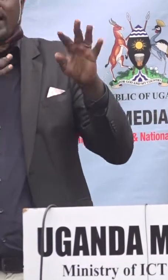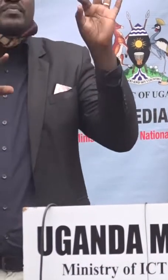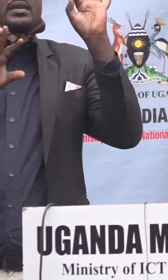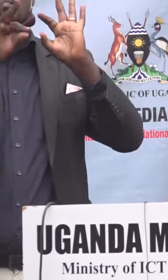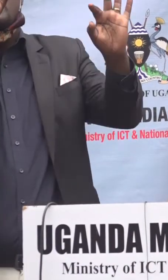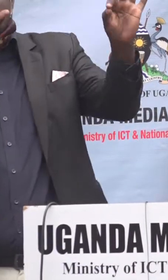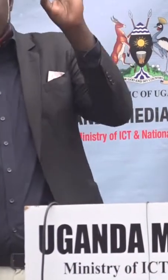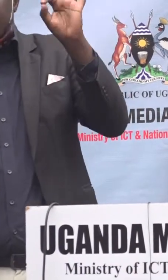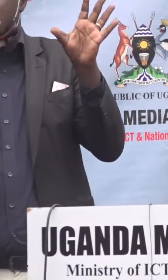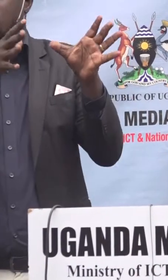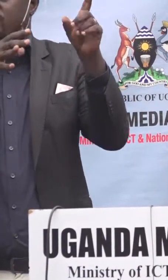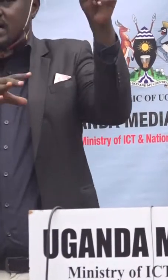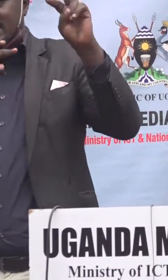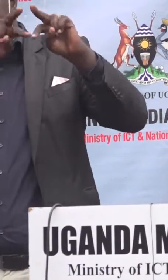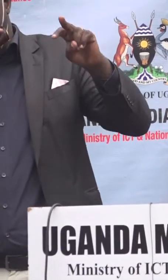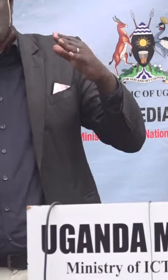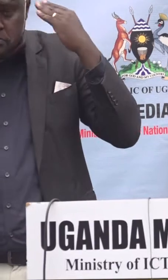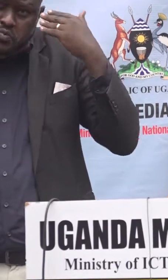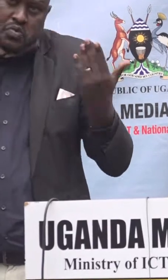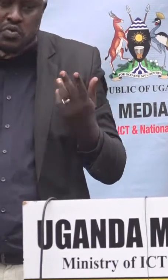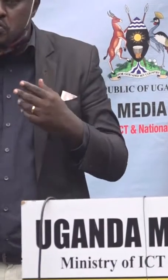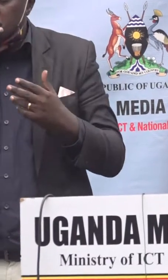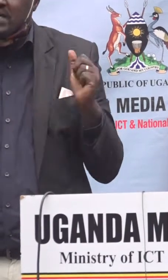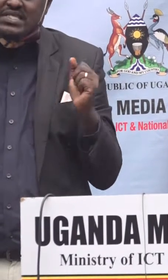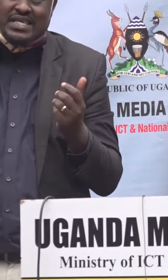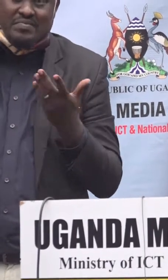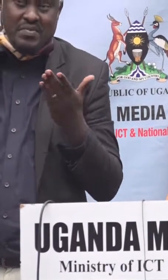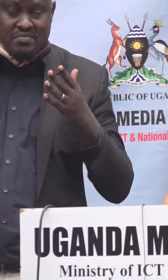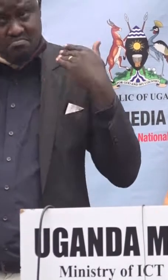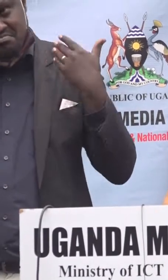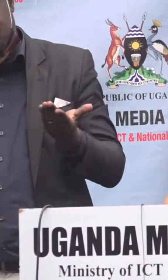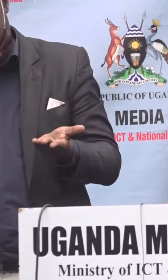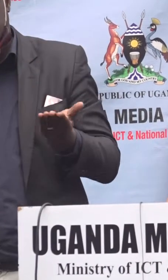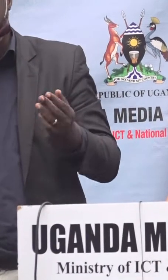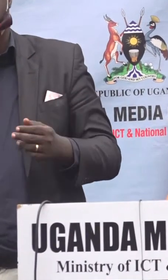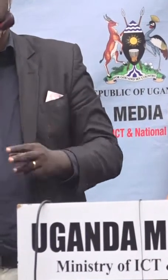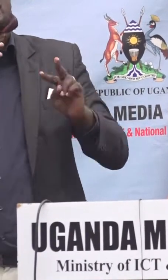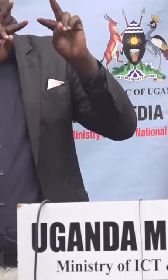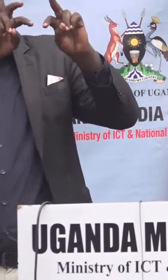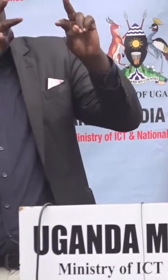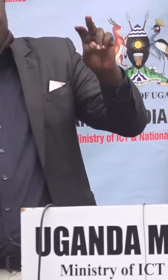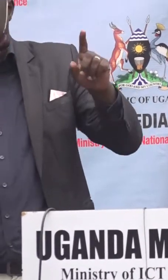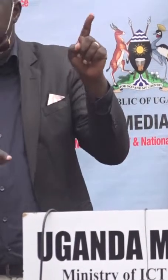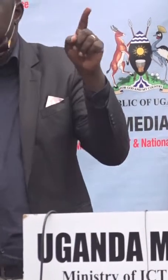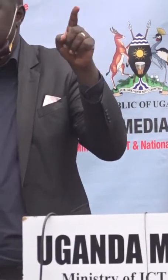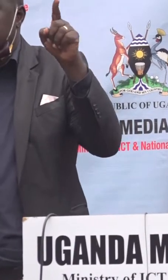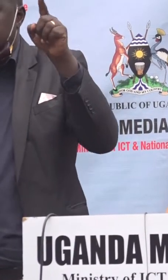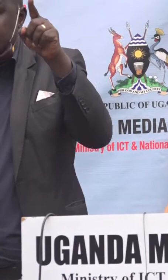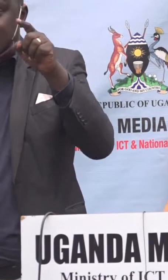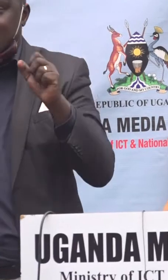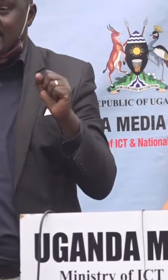samples kucheekinga kubanga tomanya oyinza kusanga weyayita obaki waliwo